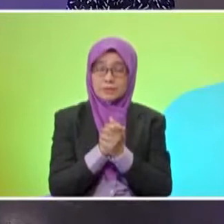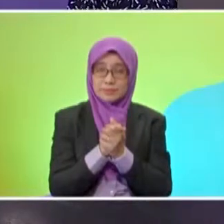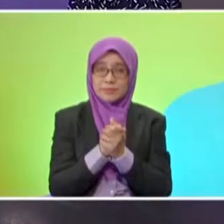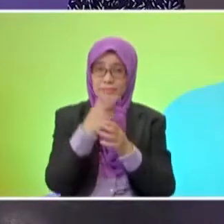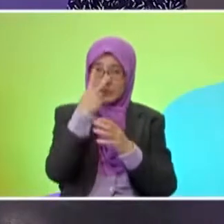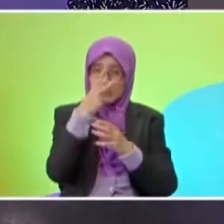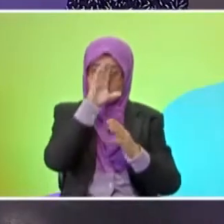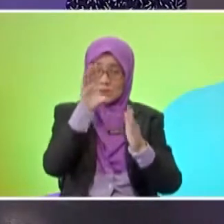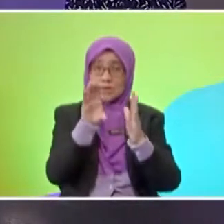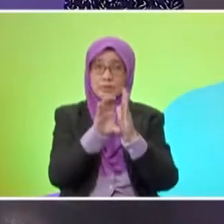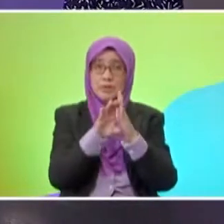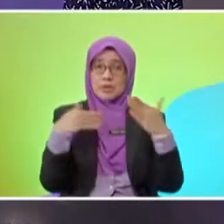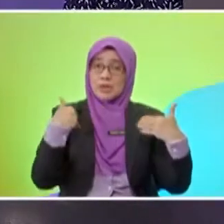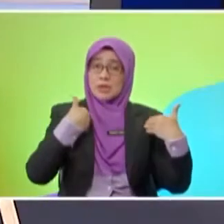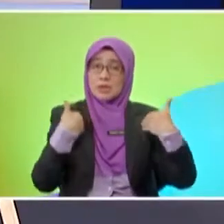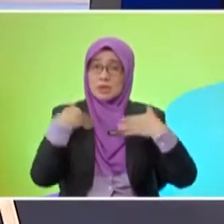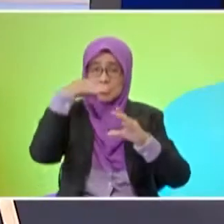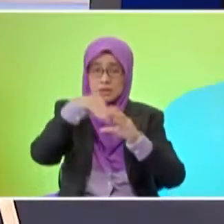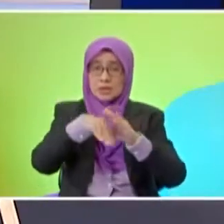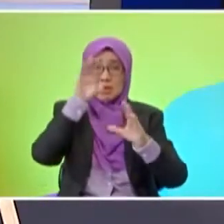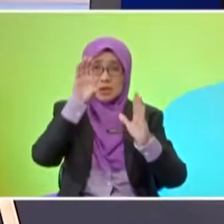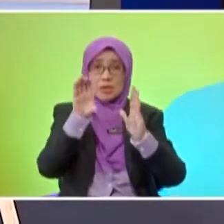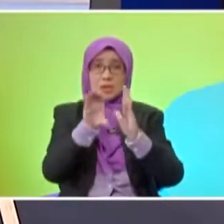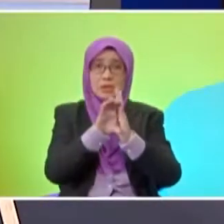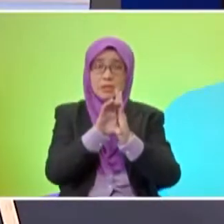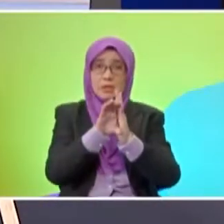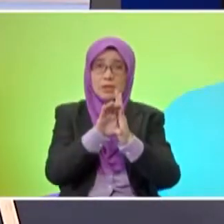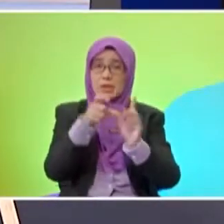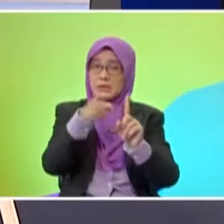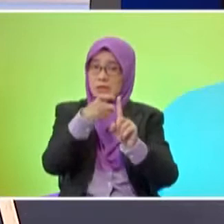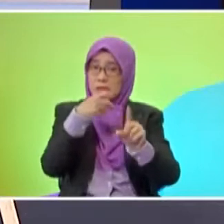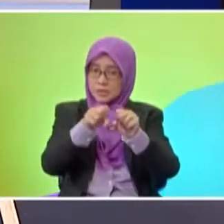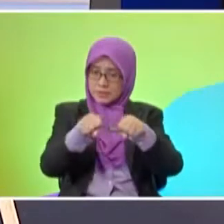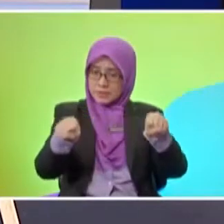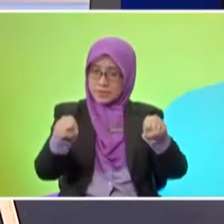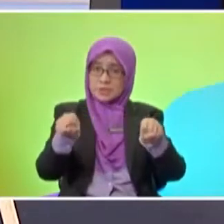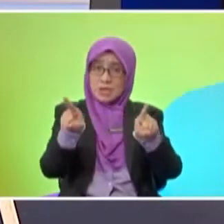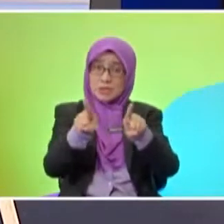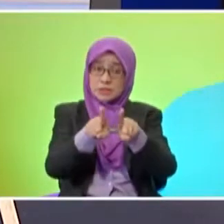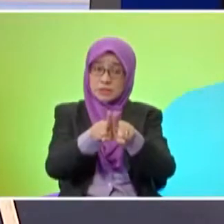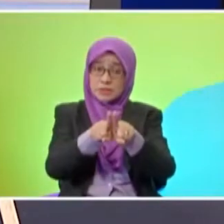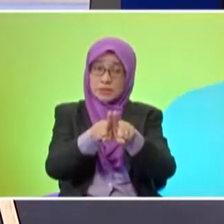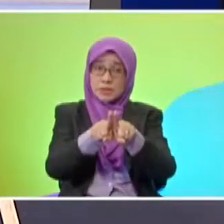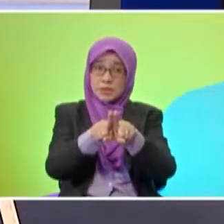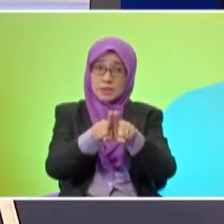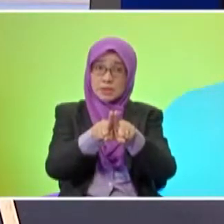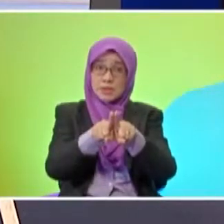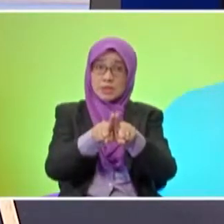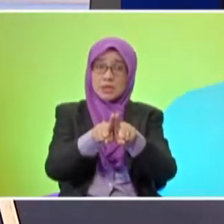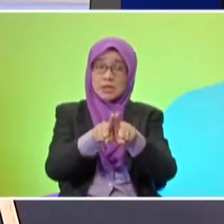gambar di sini hewan-hewan yang terdapat dalam Gambar ini merupakan dari spesies yang sama jadi ini adalah hewan